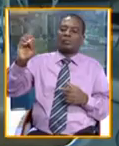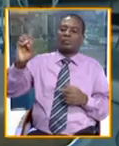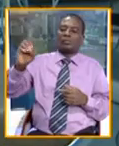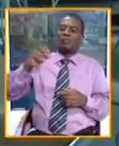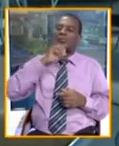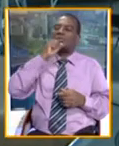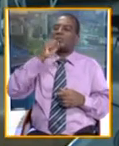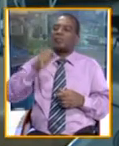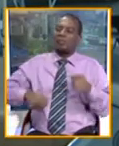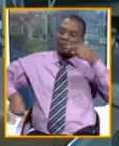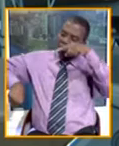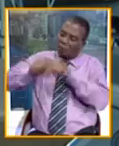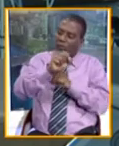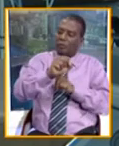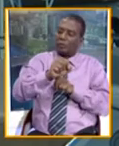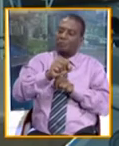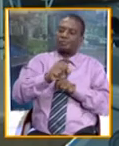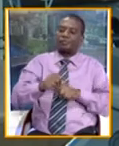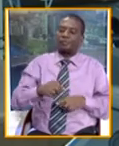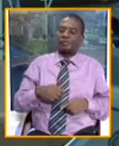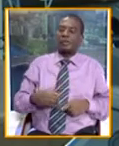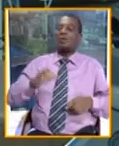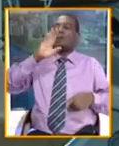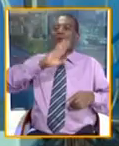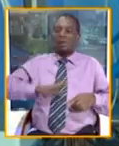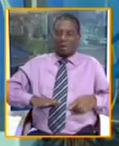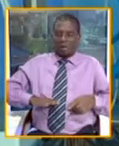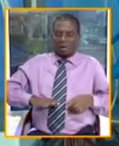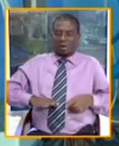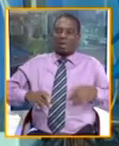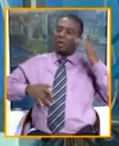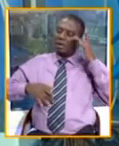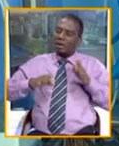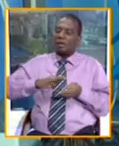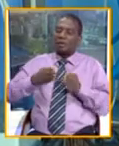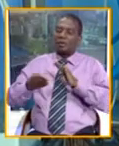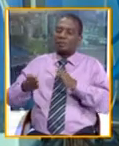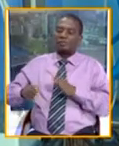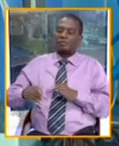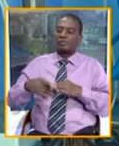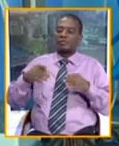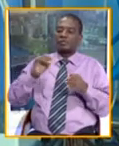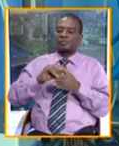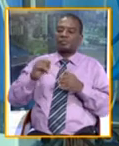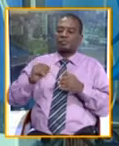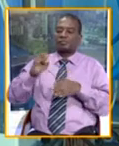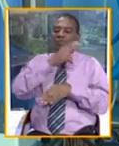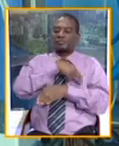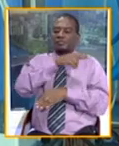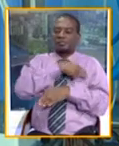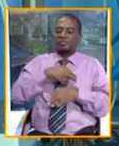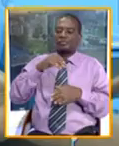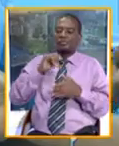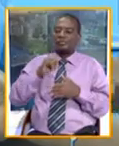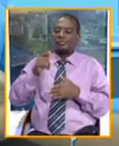geste de solidarité du footballeur international qui vient soulager les patients et améliorer le plateau technique de cet établissement sanitaire. C'est